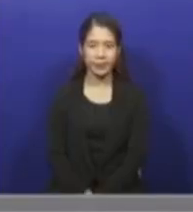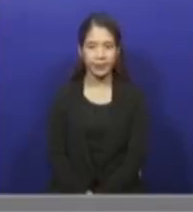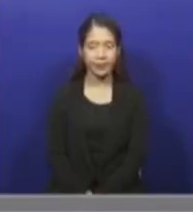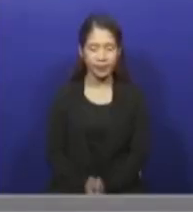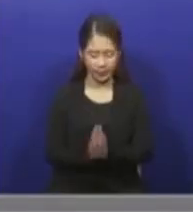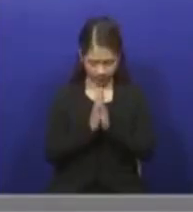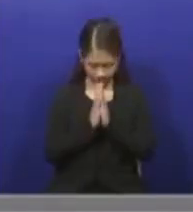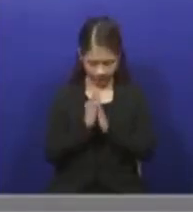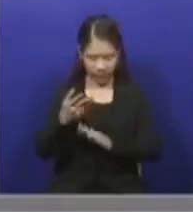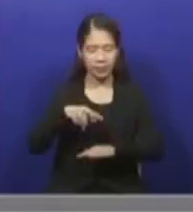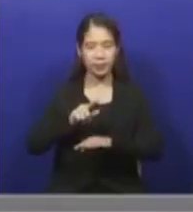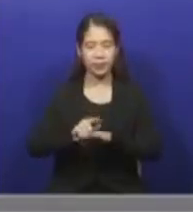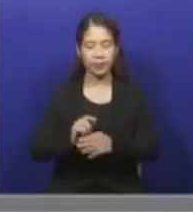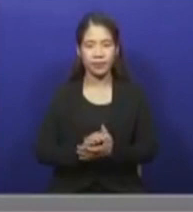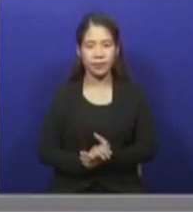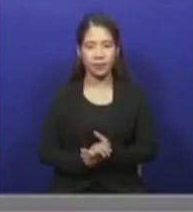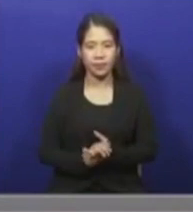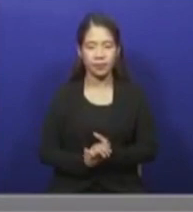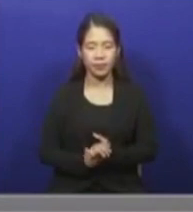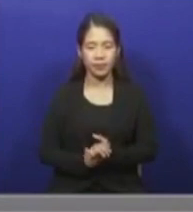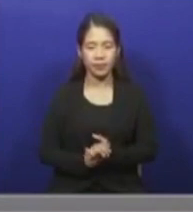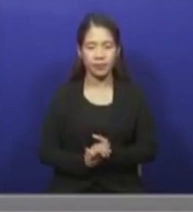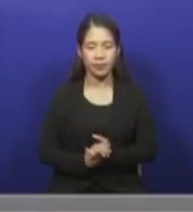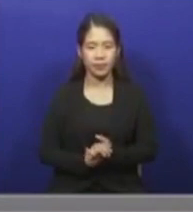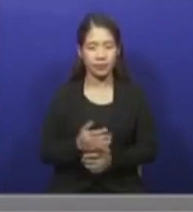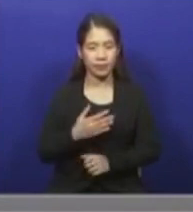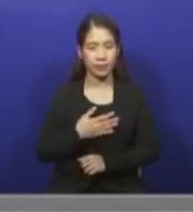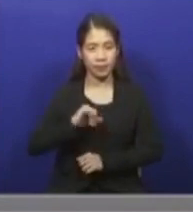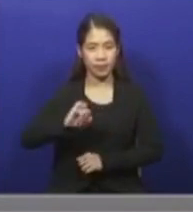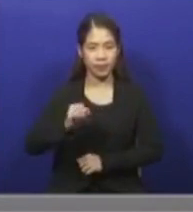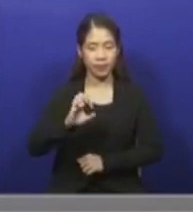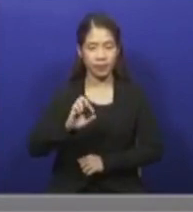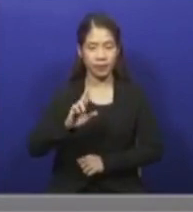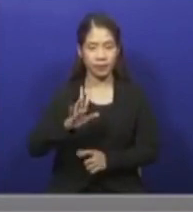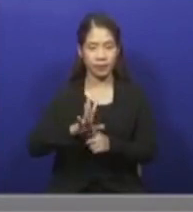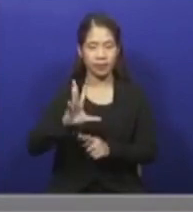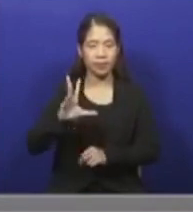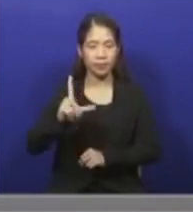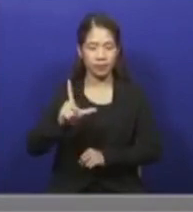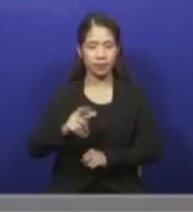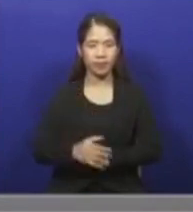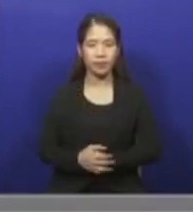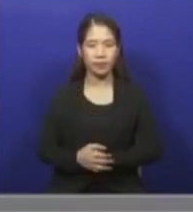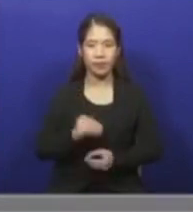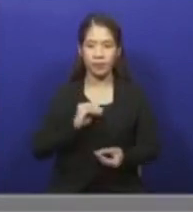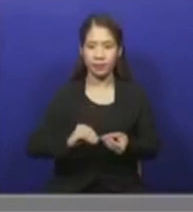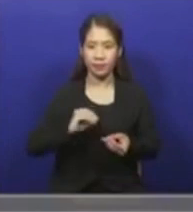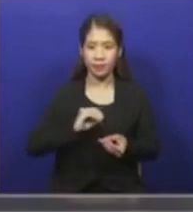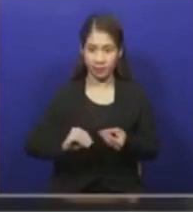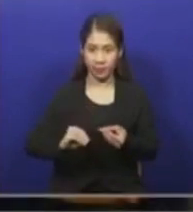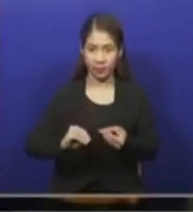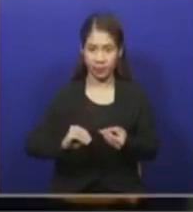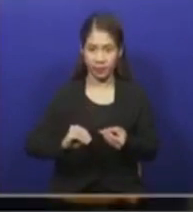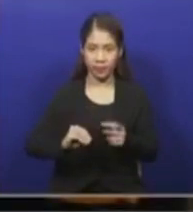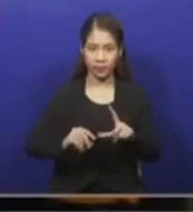กราบเรียนท่านประธานสภาที่เคารพครับ เชิญนะครับ ผมจิรัตน์ทองสุวรรณผู้แทนราษฎรจังหวัดฉะเชิงเทราพรรคก้าวไกล